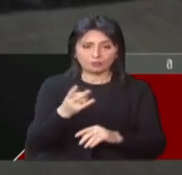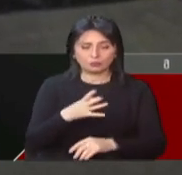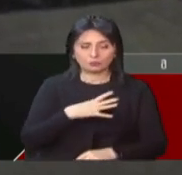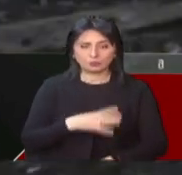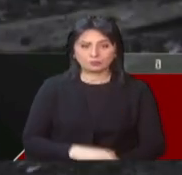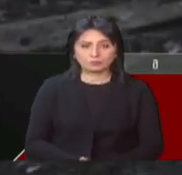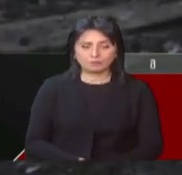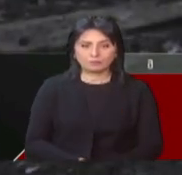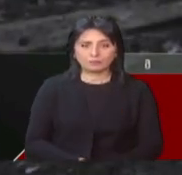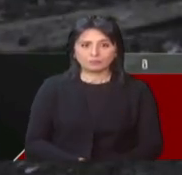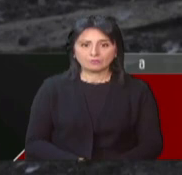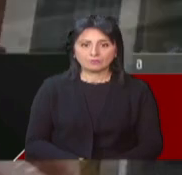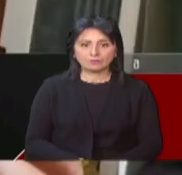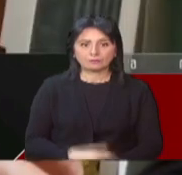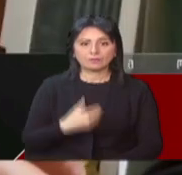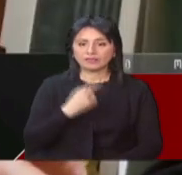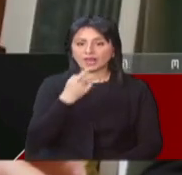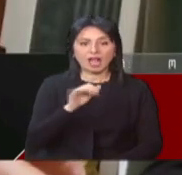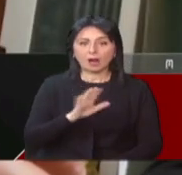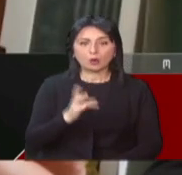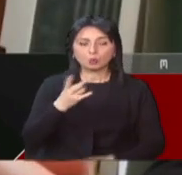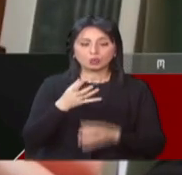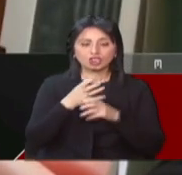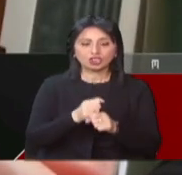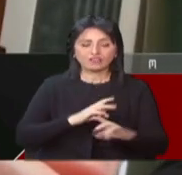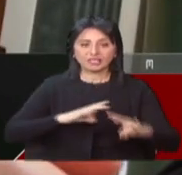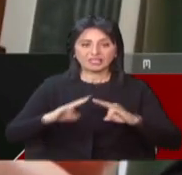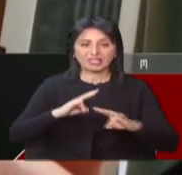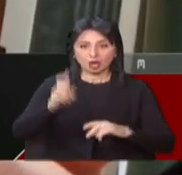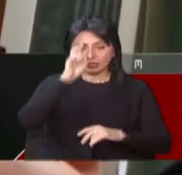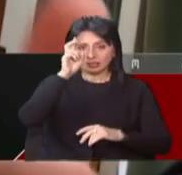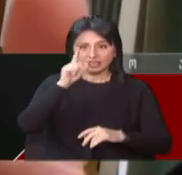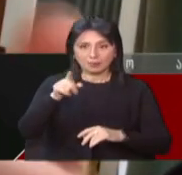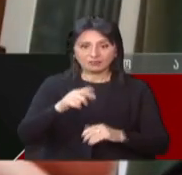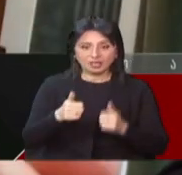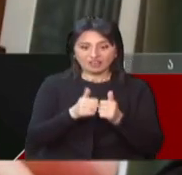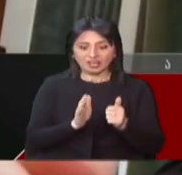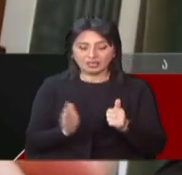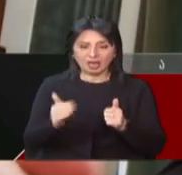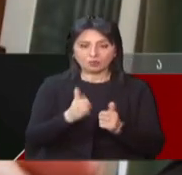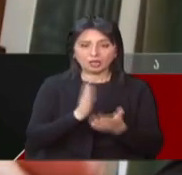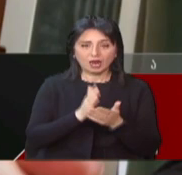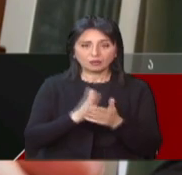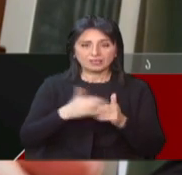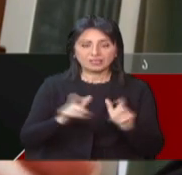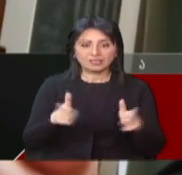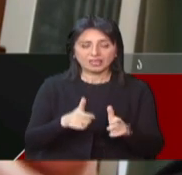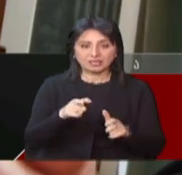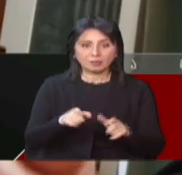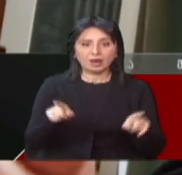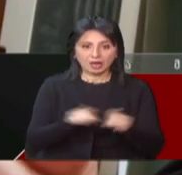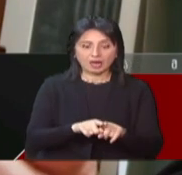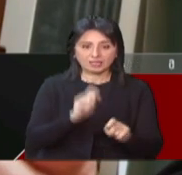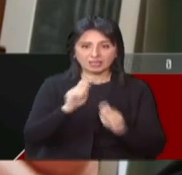ისაუბრა. ჩვენ არა მხოლოდ უნდა შევზღუდოთ ტერორისტი სახელმწიფოს უნარი გვერდია უაროს არსებულ სანქციებს, არამედ